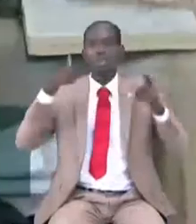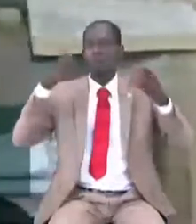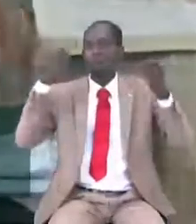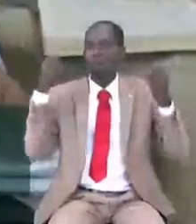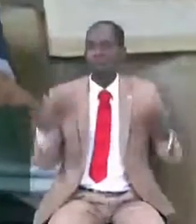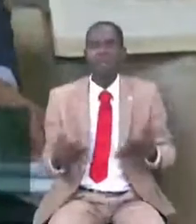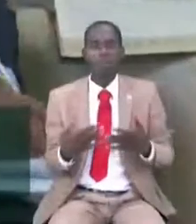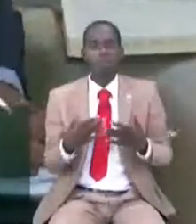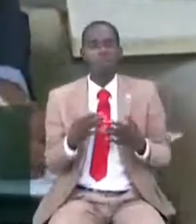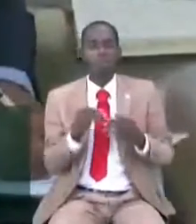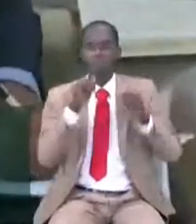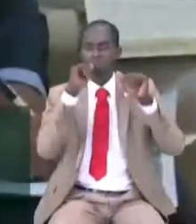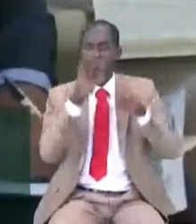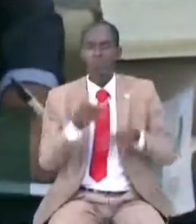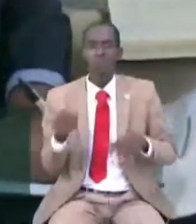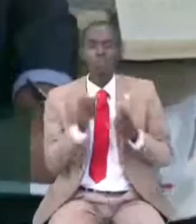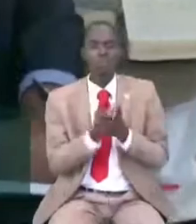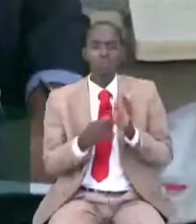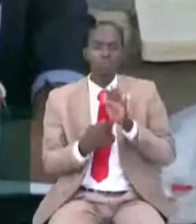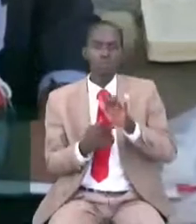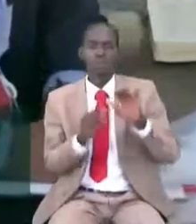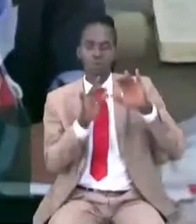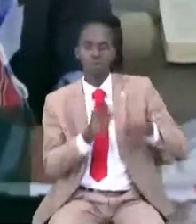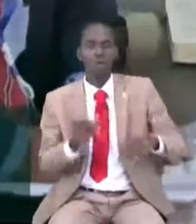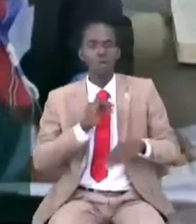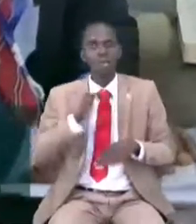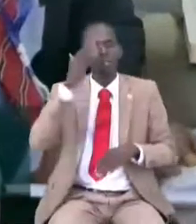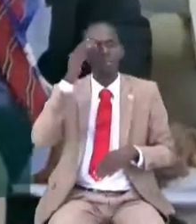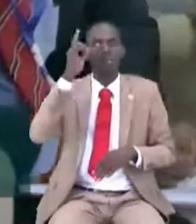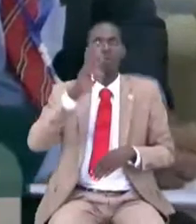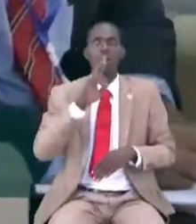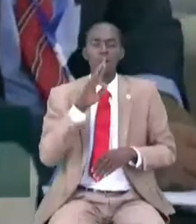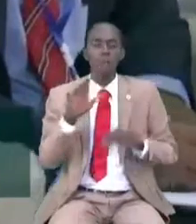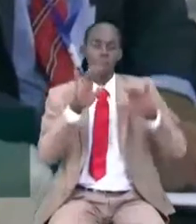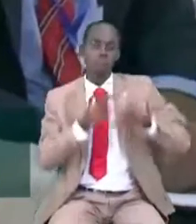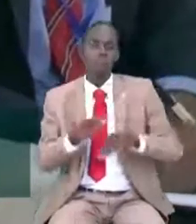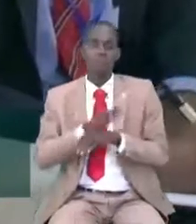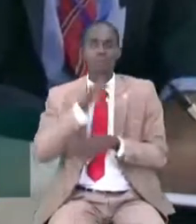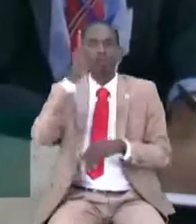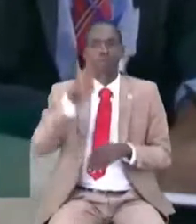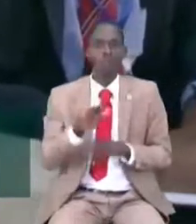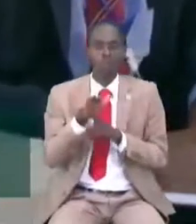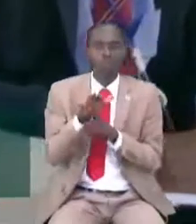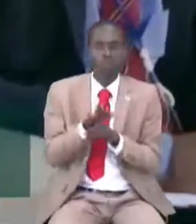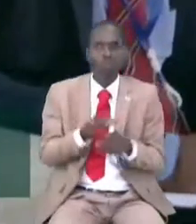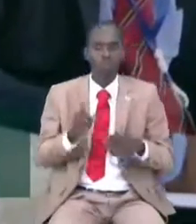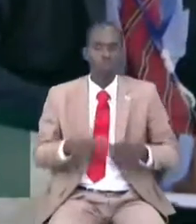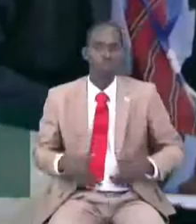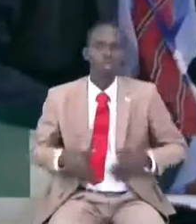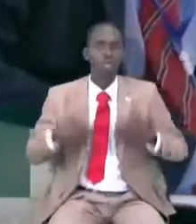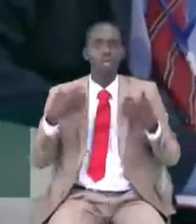et miséricordieux. Là, la colère est riche en bonté et qui te repent du